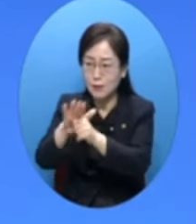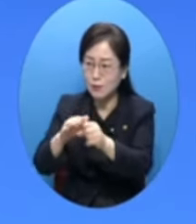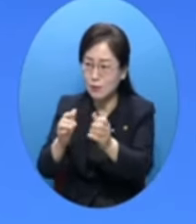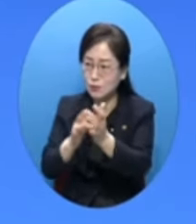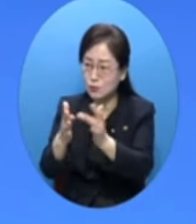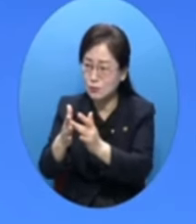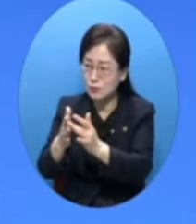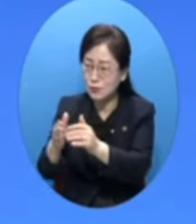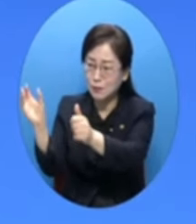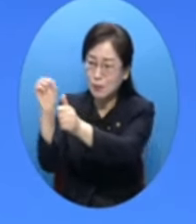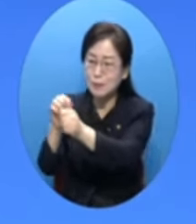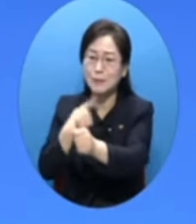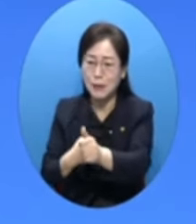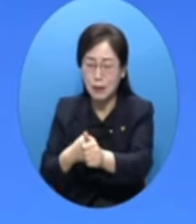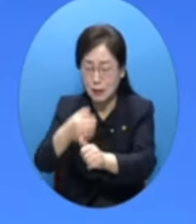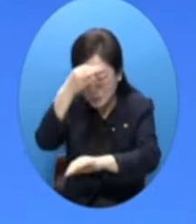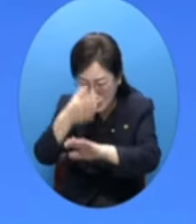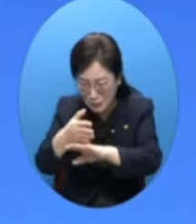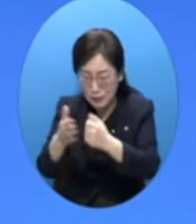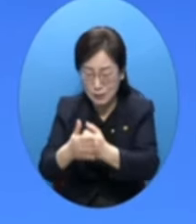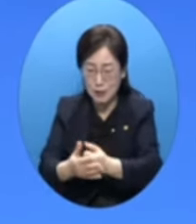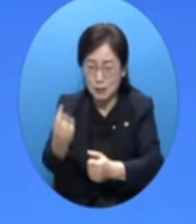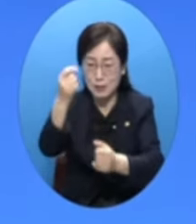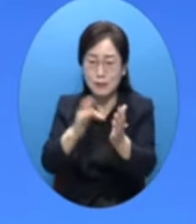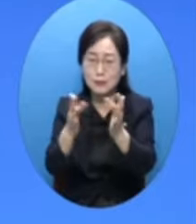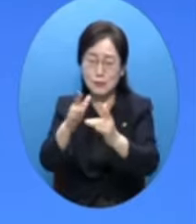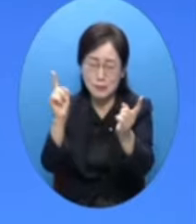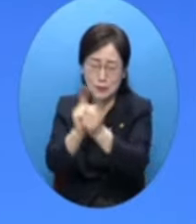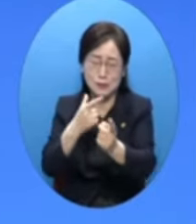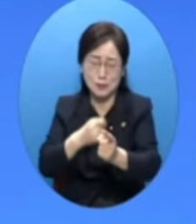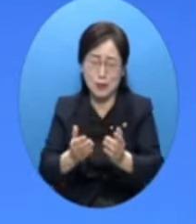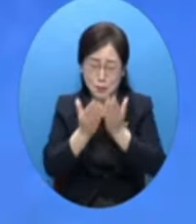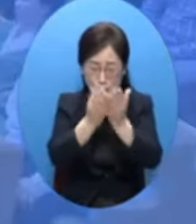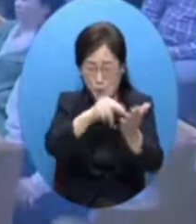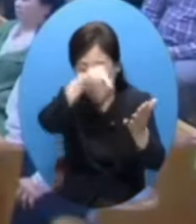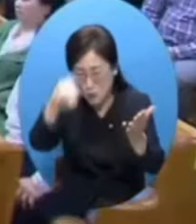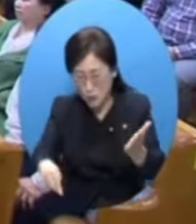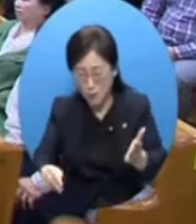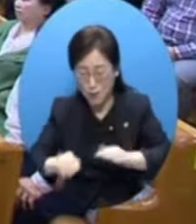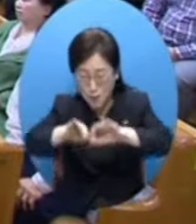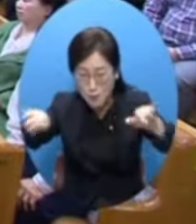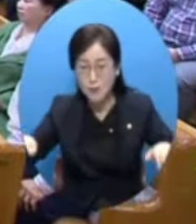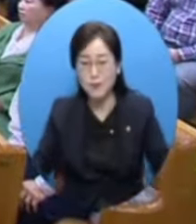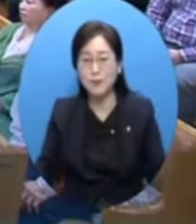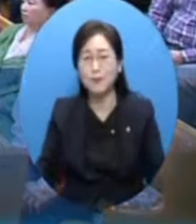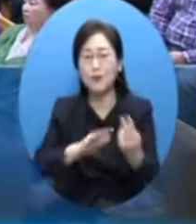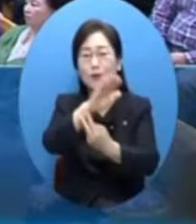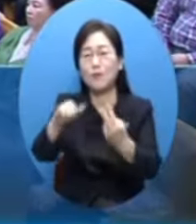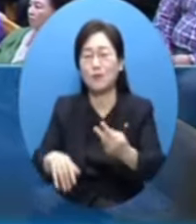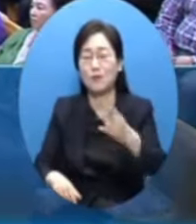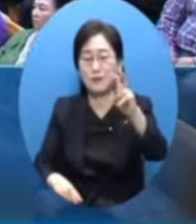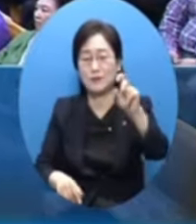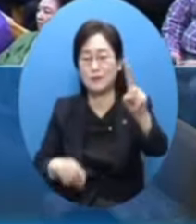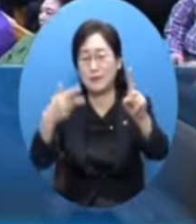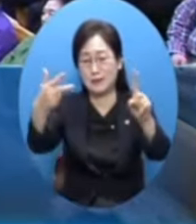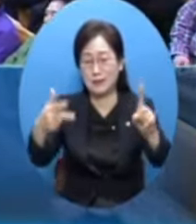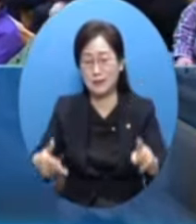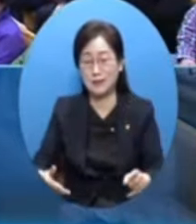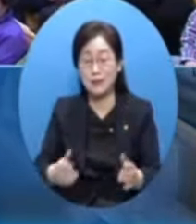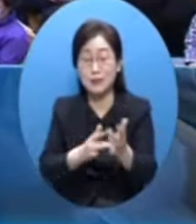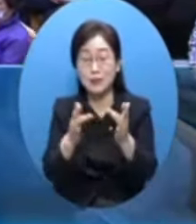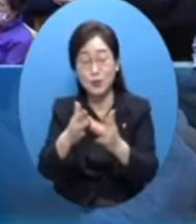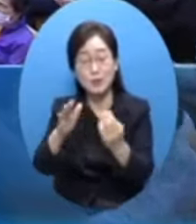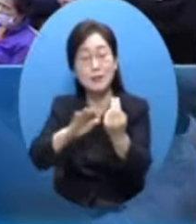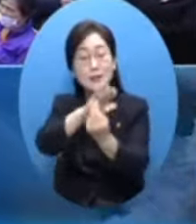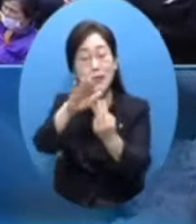어쨌든 예수님을 빨리 보고 해서 그냥 물로 풍덩 뛰어들었습니다. 요한복음 21장 7절입니다. 예수께서 사랑하시는 그